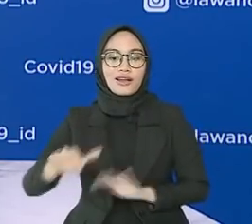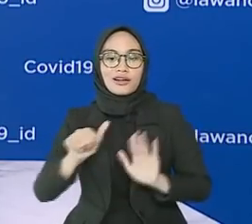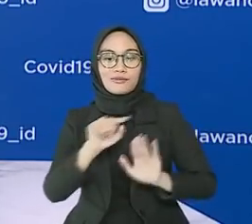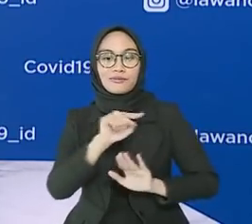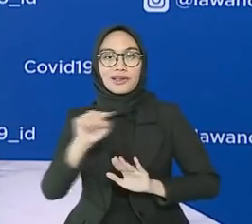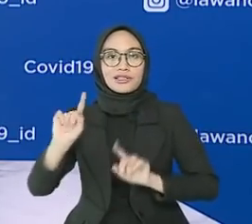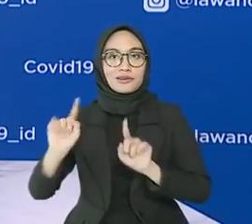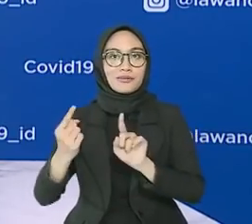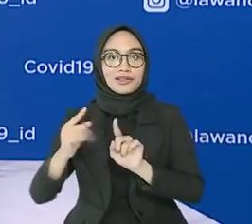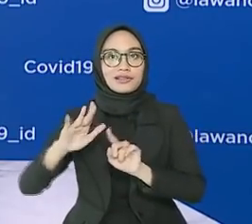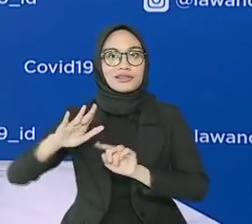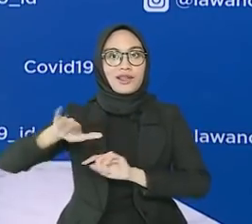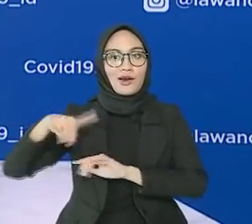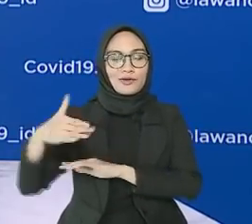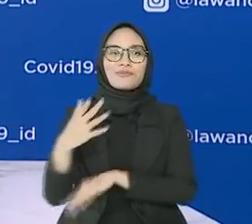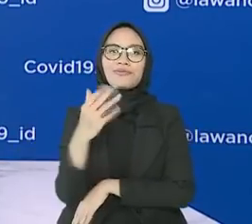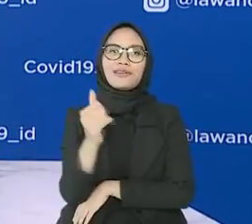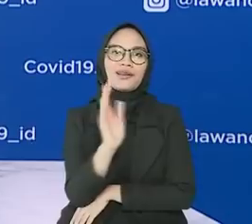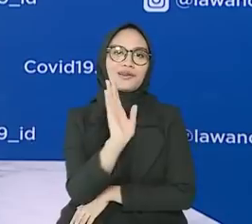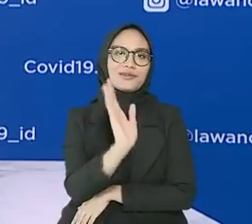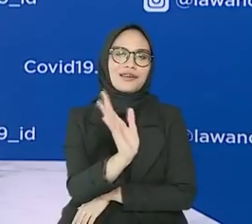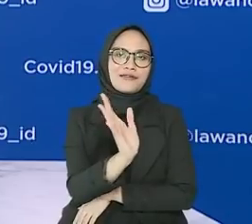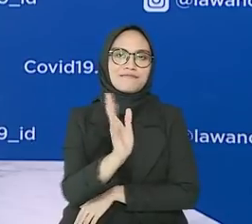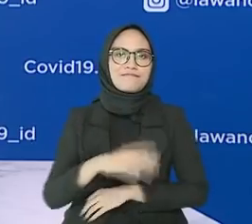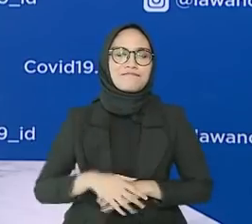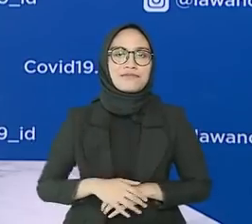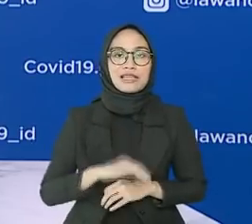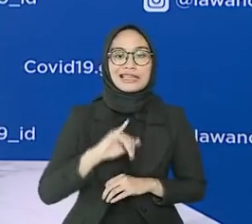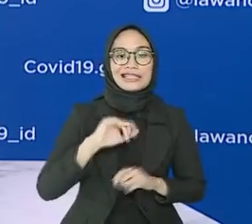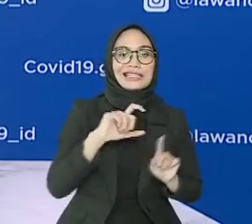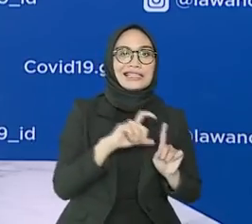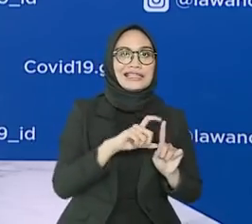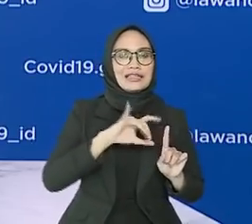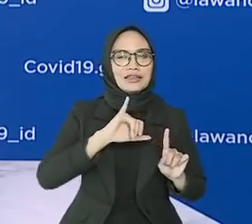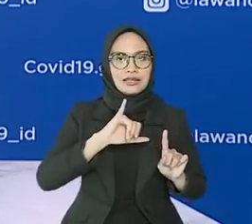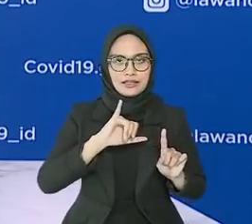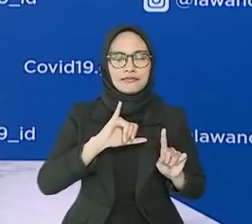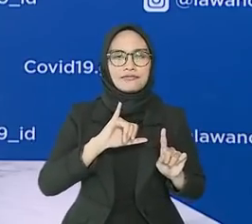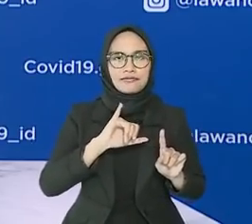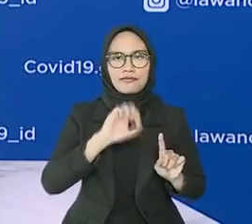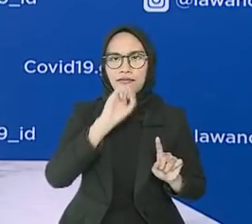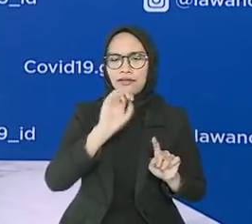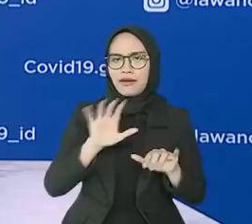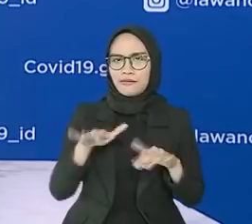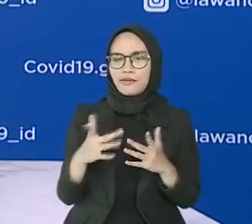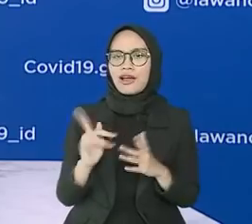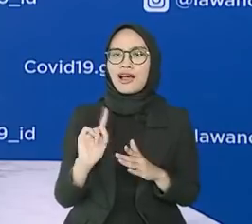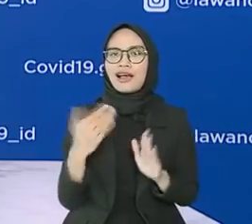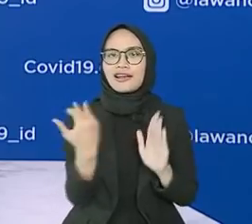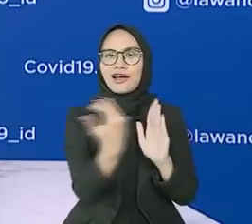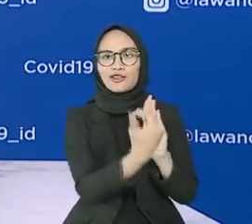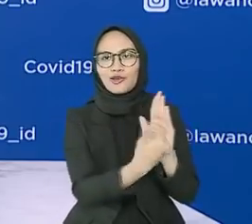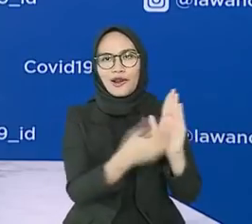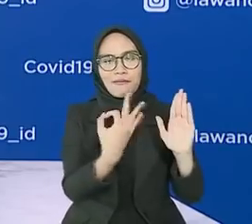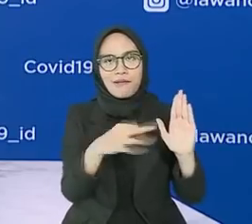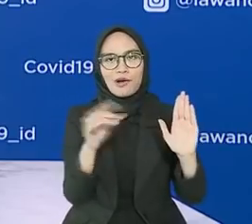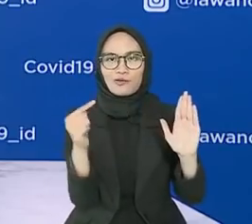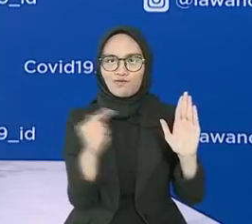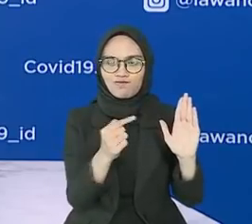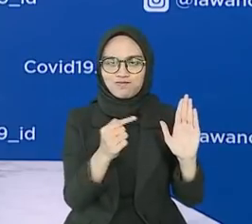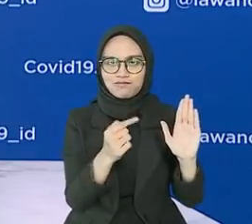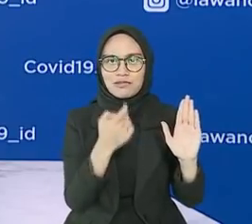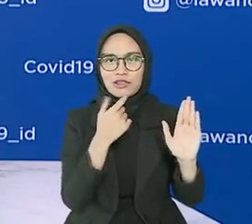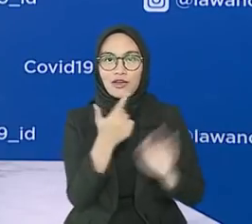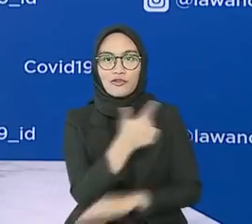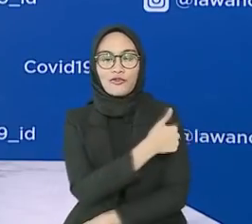tahun. Terkait dengan hal ini, Ikatan Dokter Anak Indonesia juga telah mengeluarkan rekomendasi pembaharuan terkait